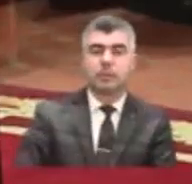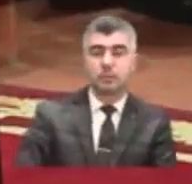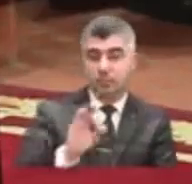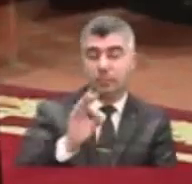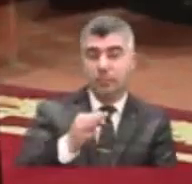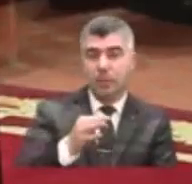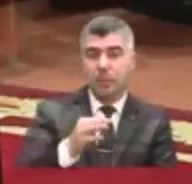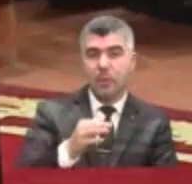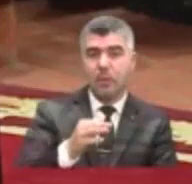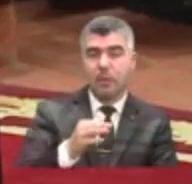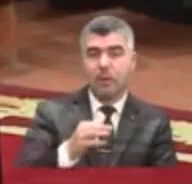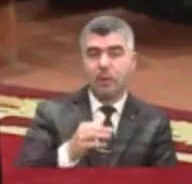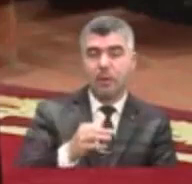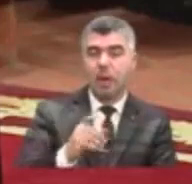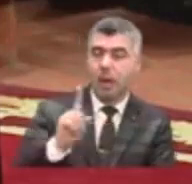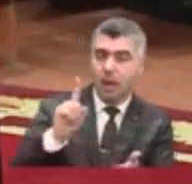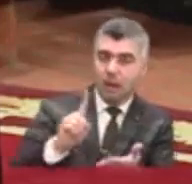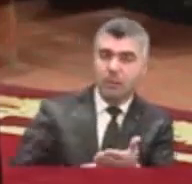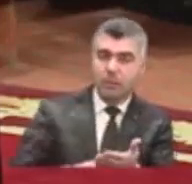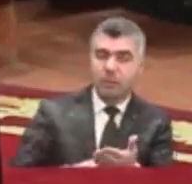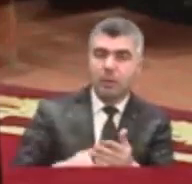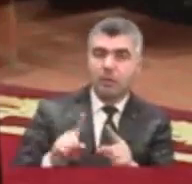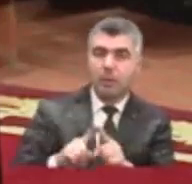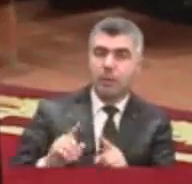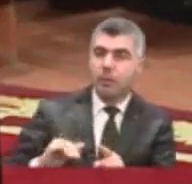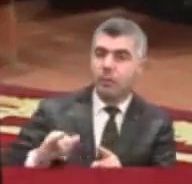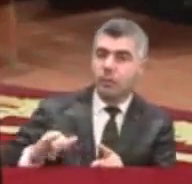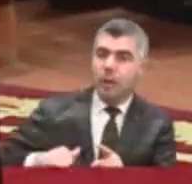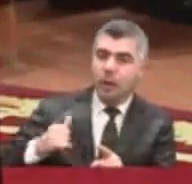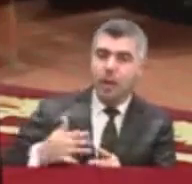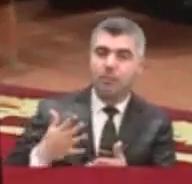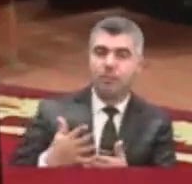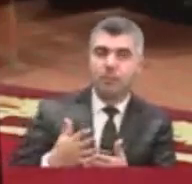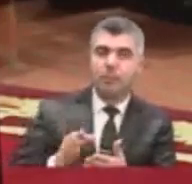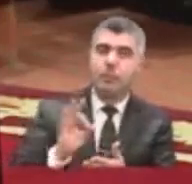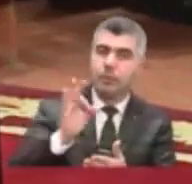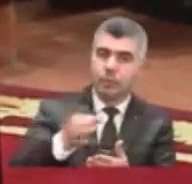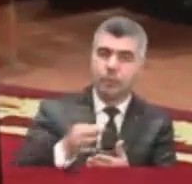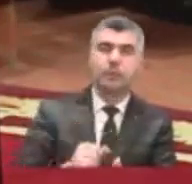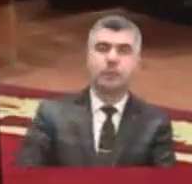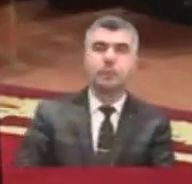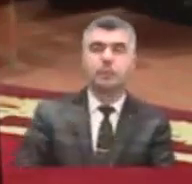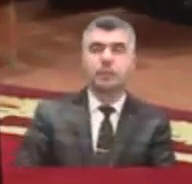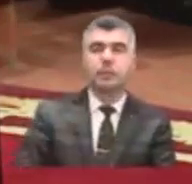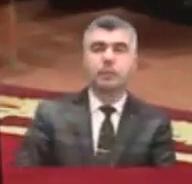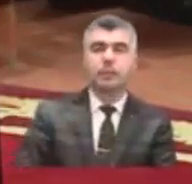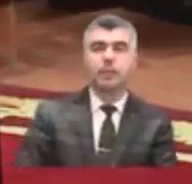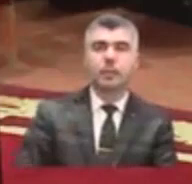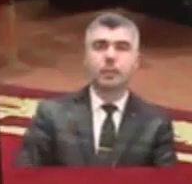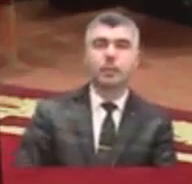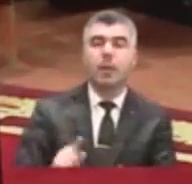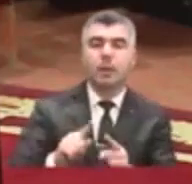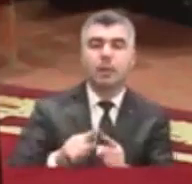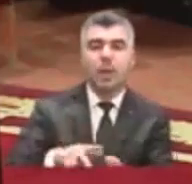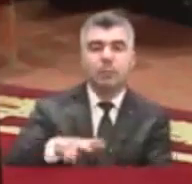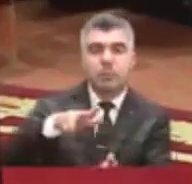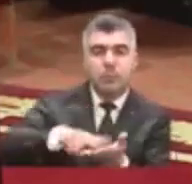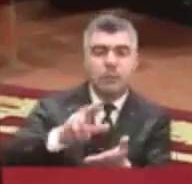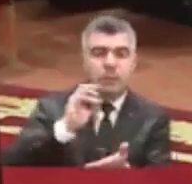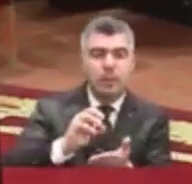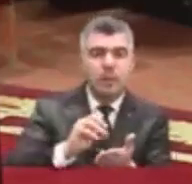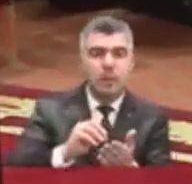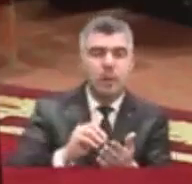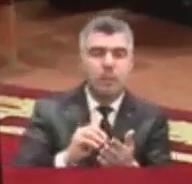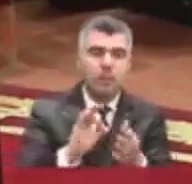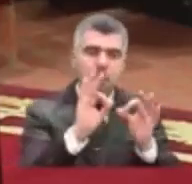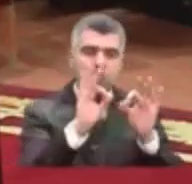في التمكين ديال ديال الشباب ديالنا وفي هذا الصدد تم تفعيل مجموعه من